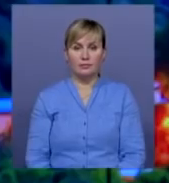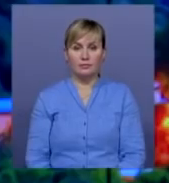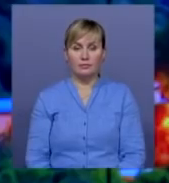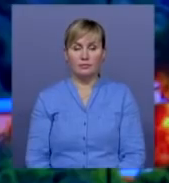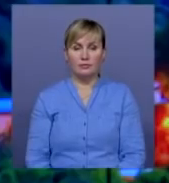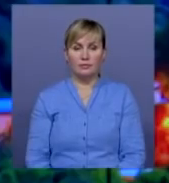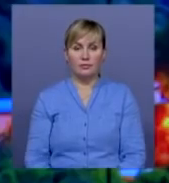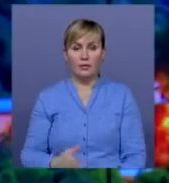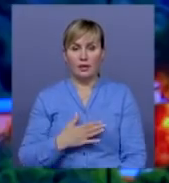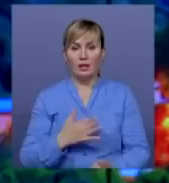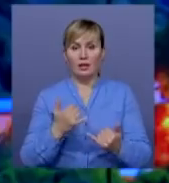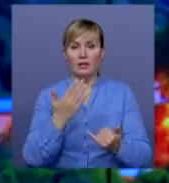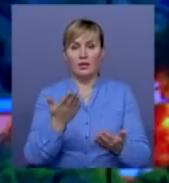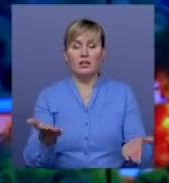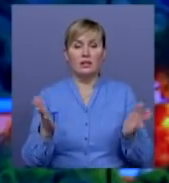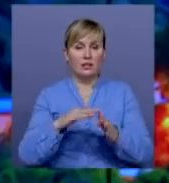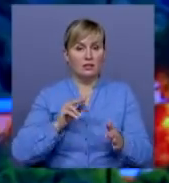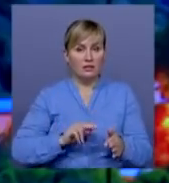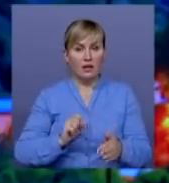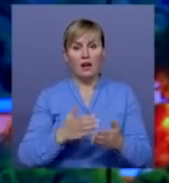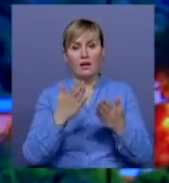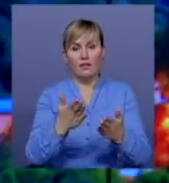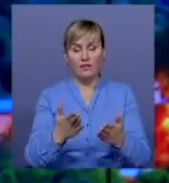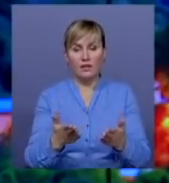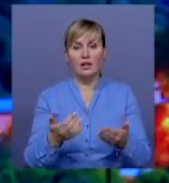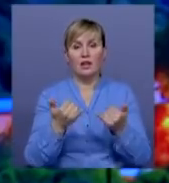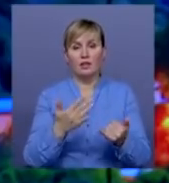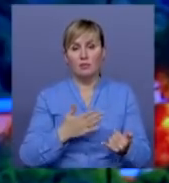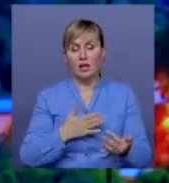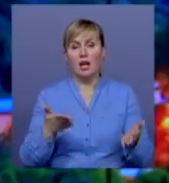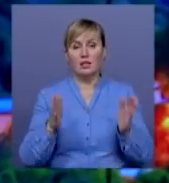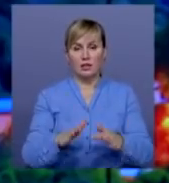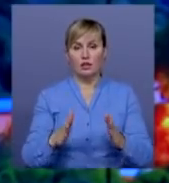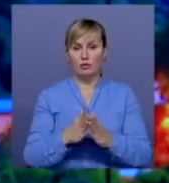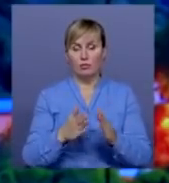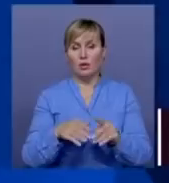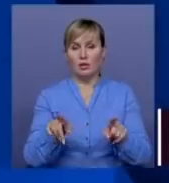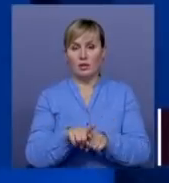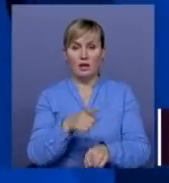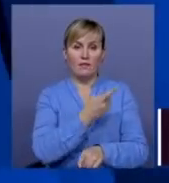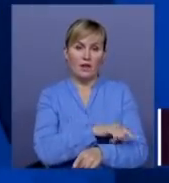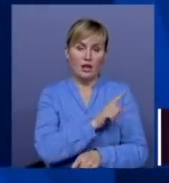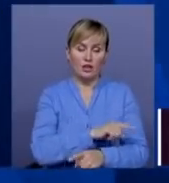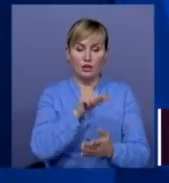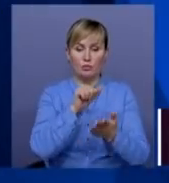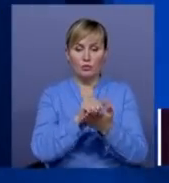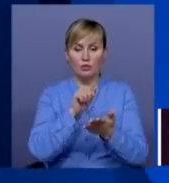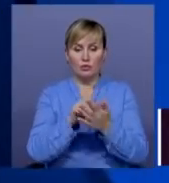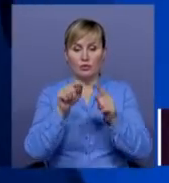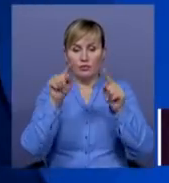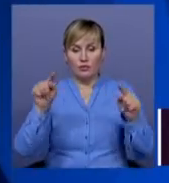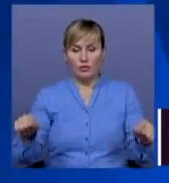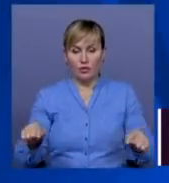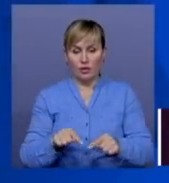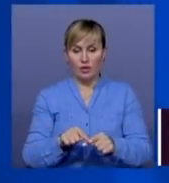«Я ради вас остался на работе, а вы ради меня останьтесь дома». С такой надписью в руках врачи и медсестры публикуют фото в социальных